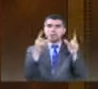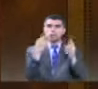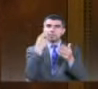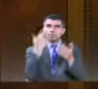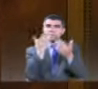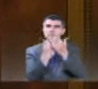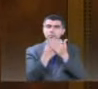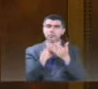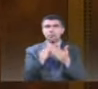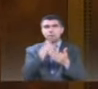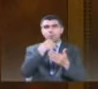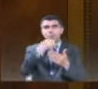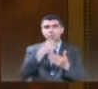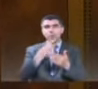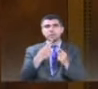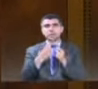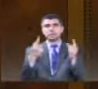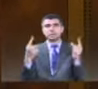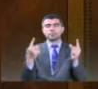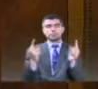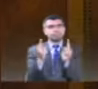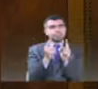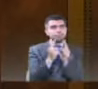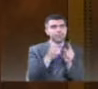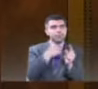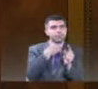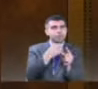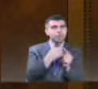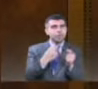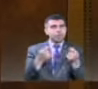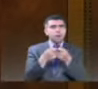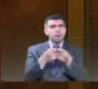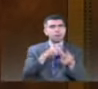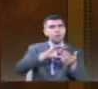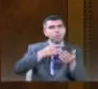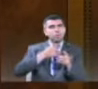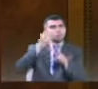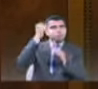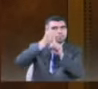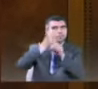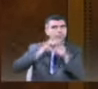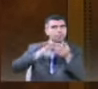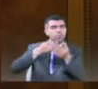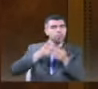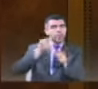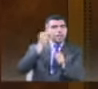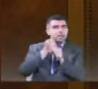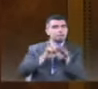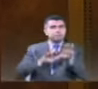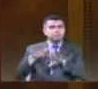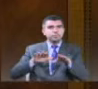لن أتكلم عن كل الإيجابيات الكثيرة التي يقولها الأوروبيون في حق